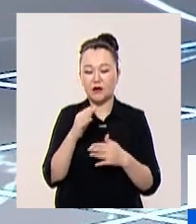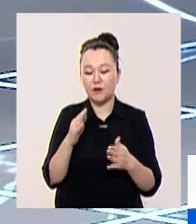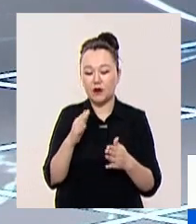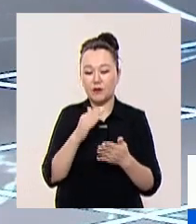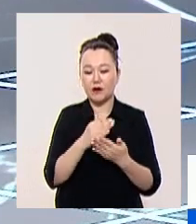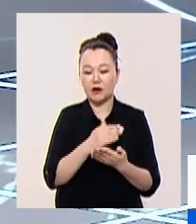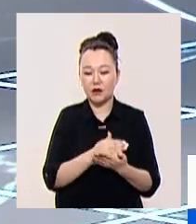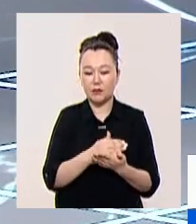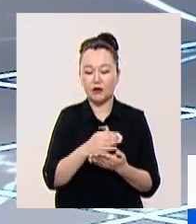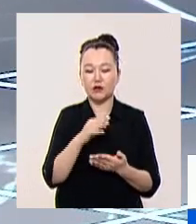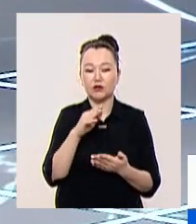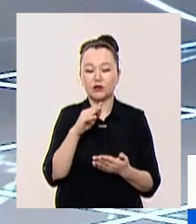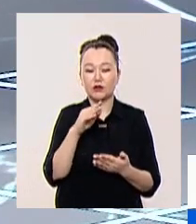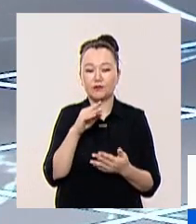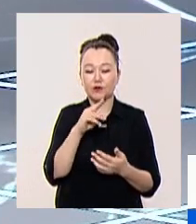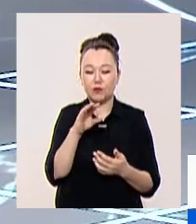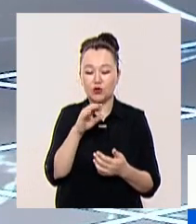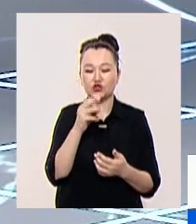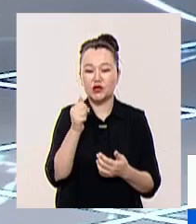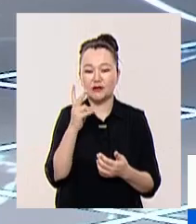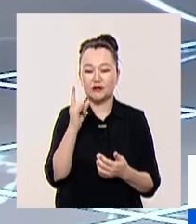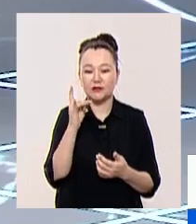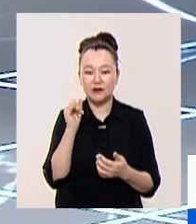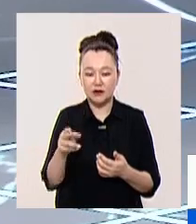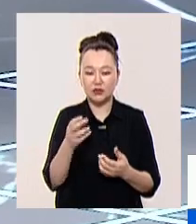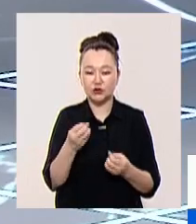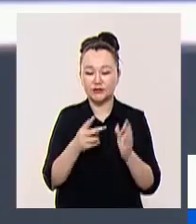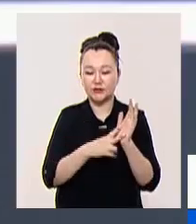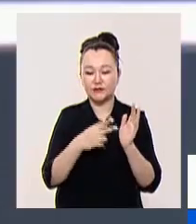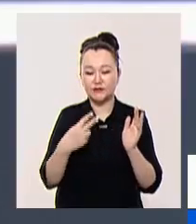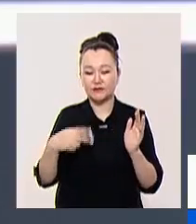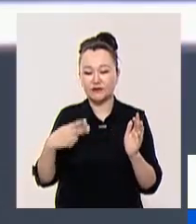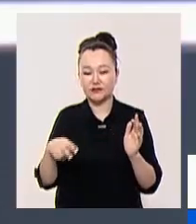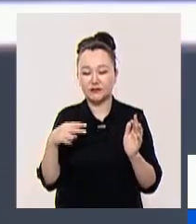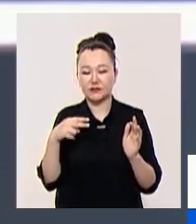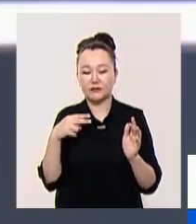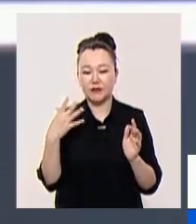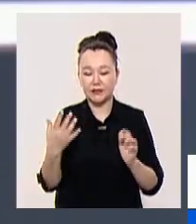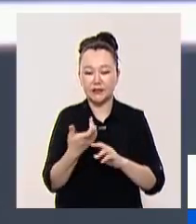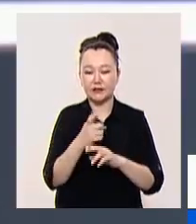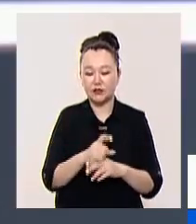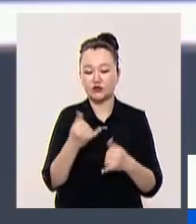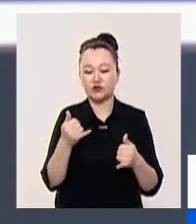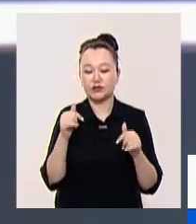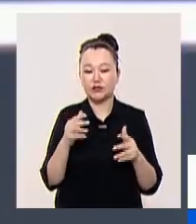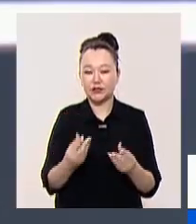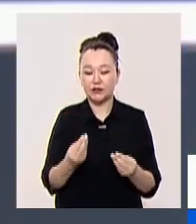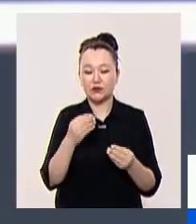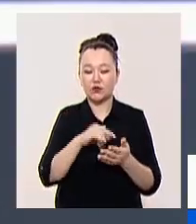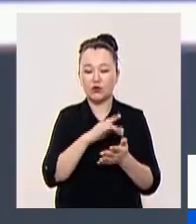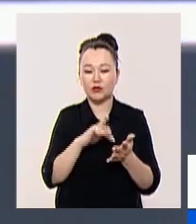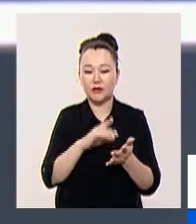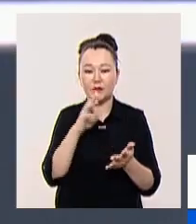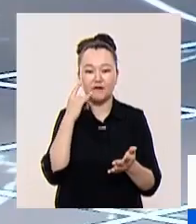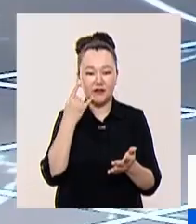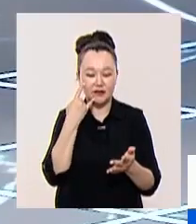Нурлыжер, по программе Шанарах и по программе 7-20-20. На сегодняшний день на территории города Павлодара